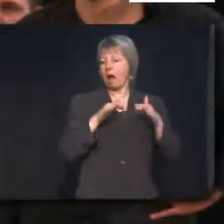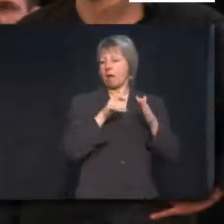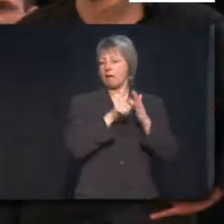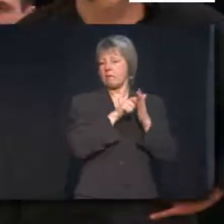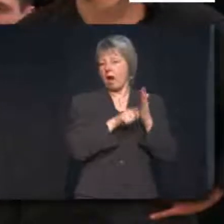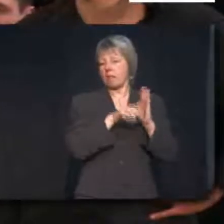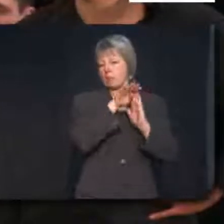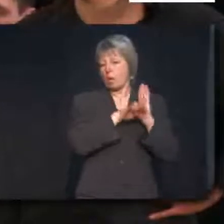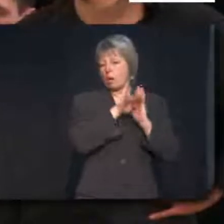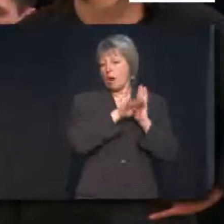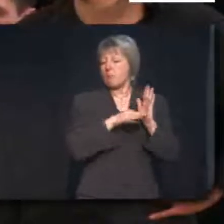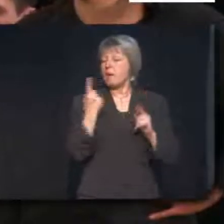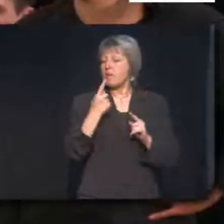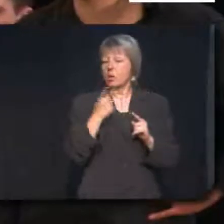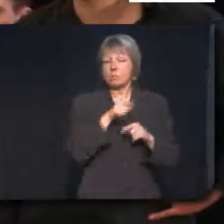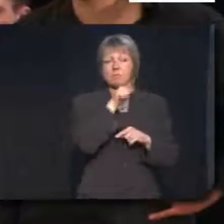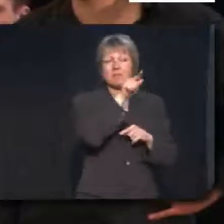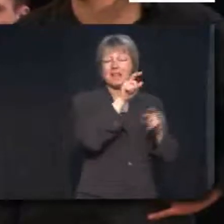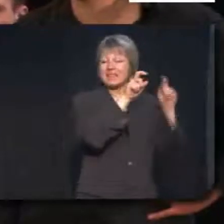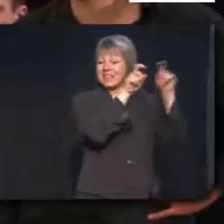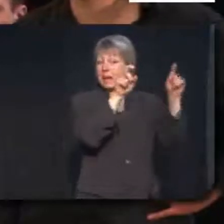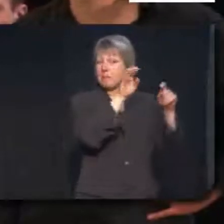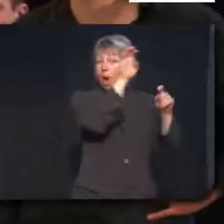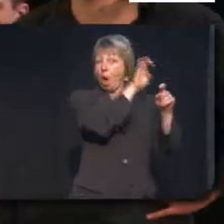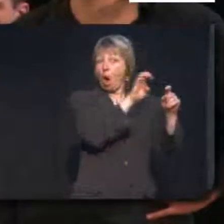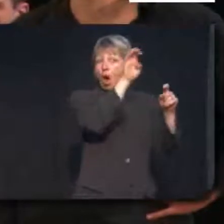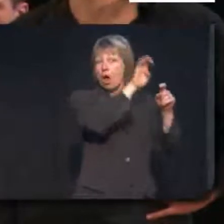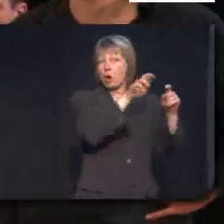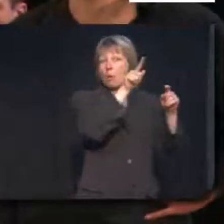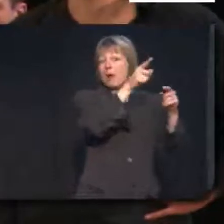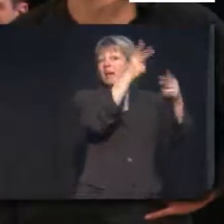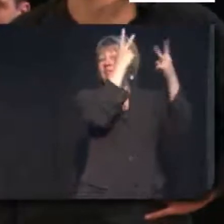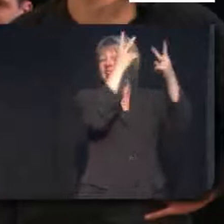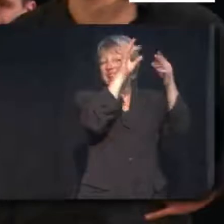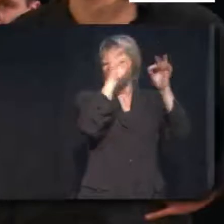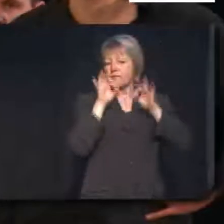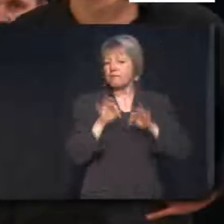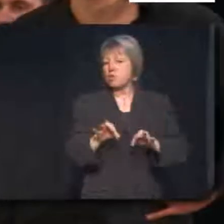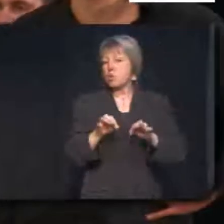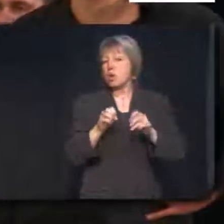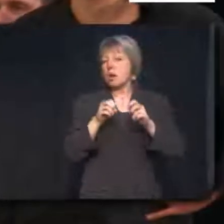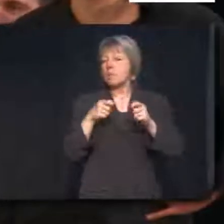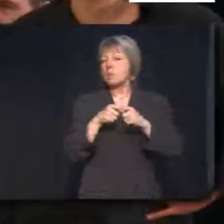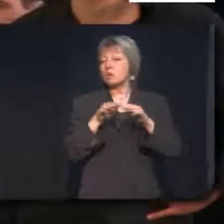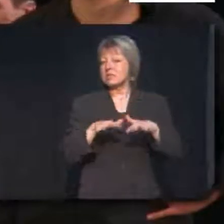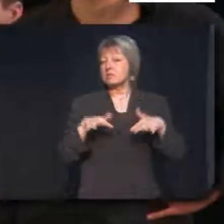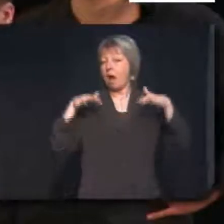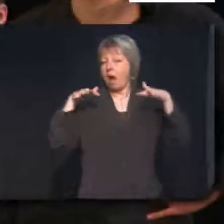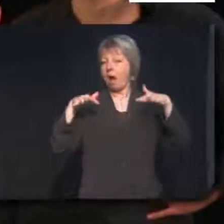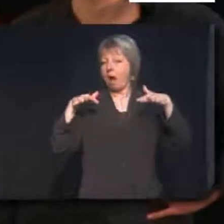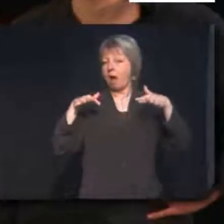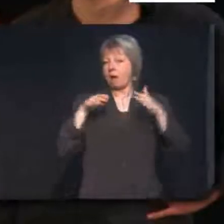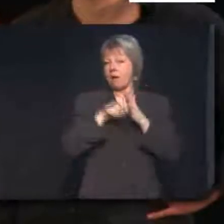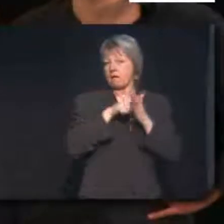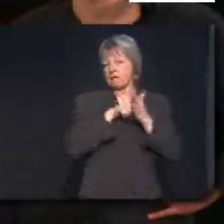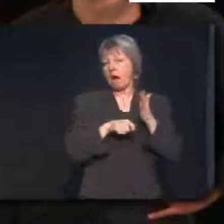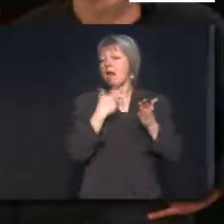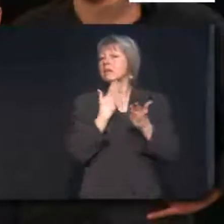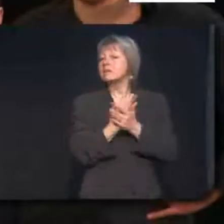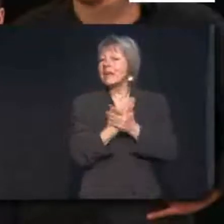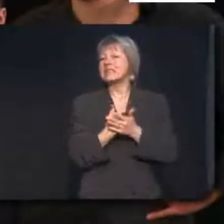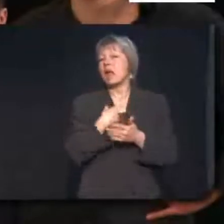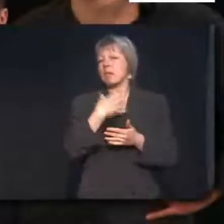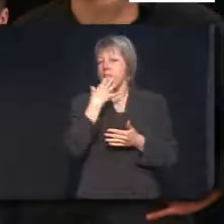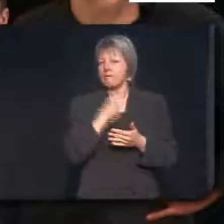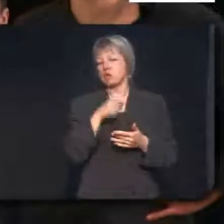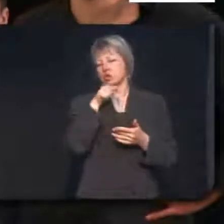das Thema Europa wird diese Bundestagswahl bestimmen darum werden wir nicht herumkommen und deswegen gehört diese Aussage von uns in das Programm